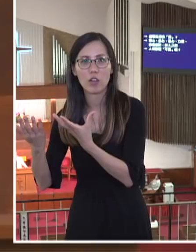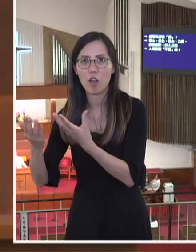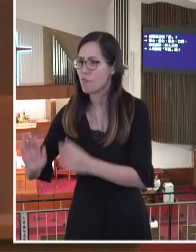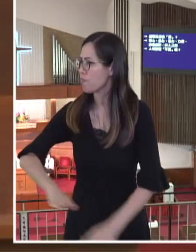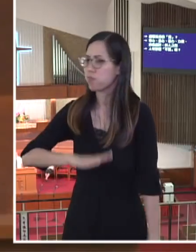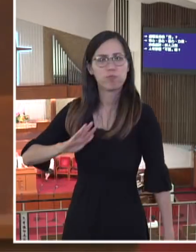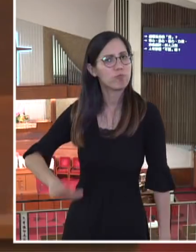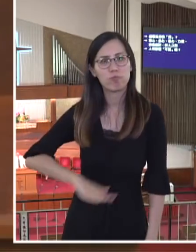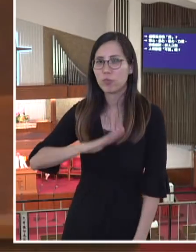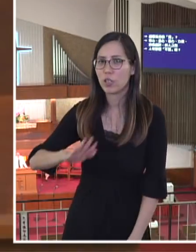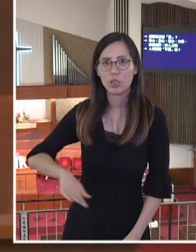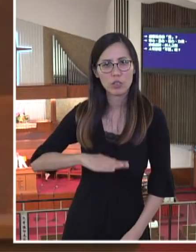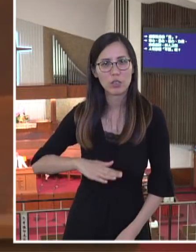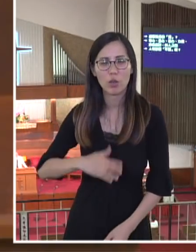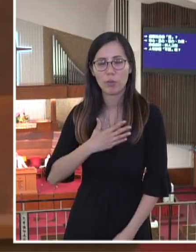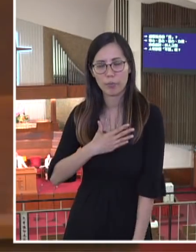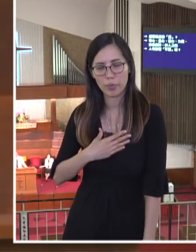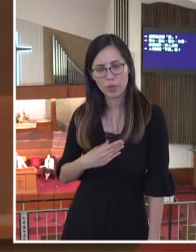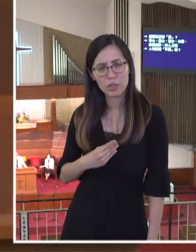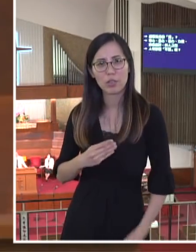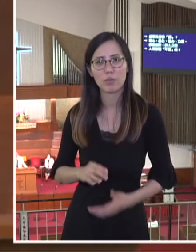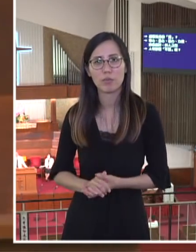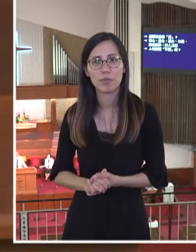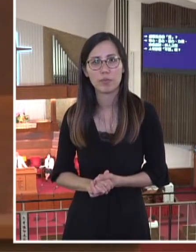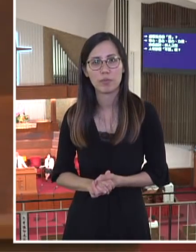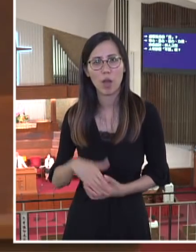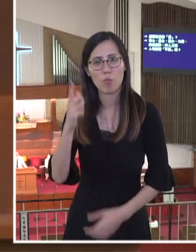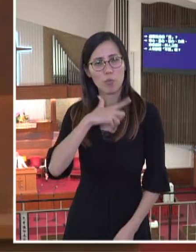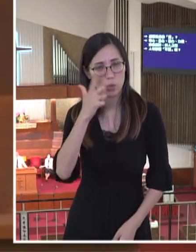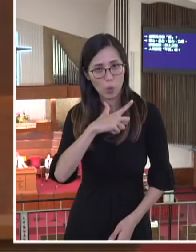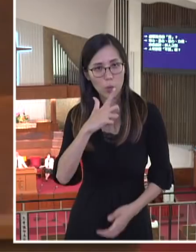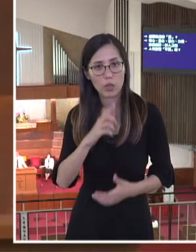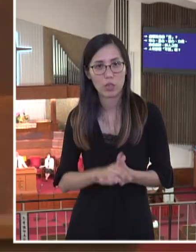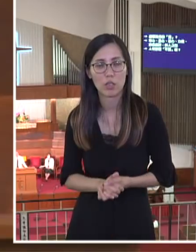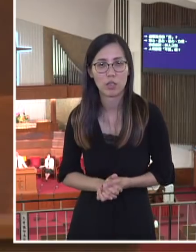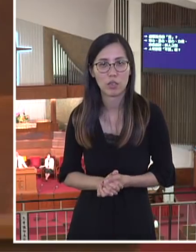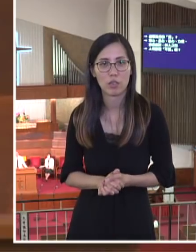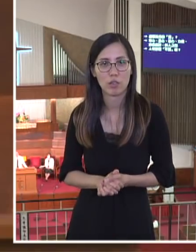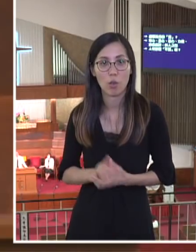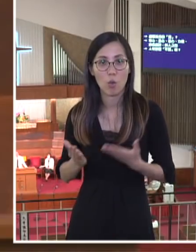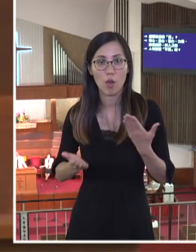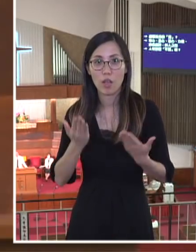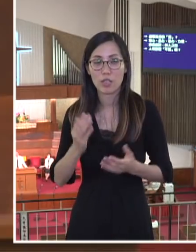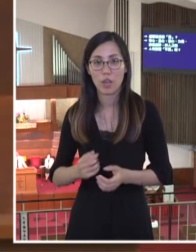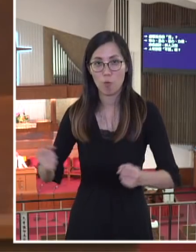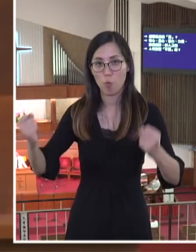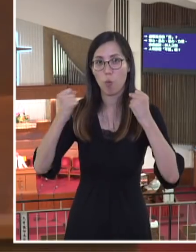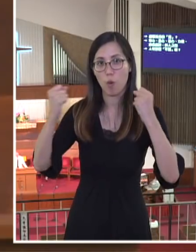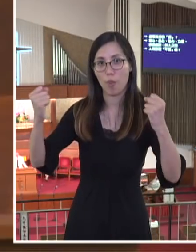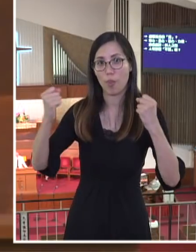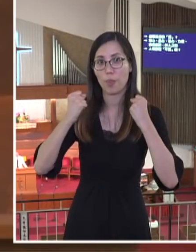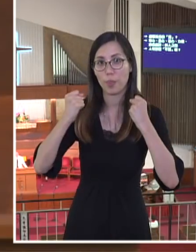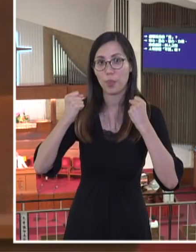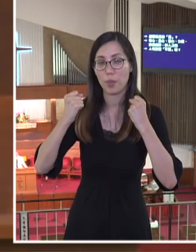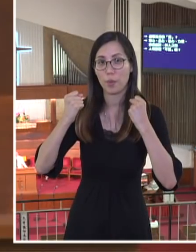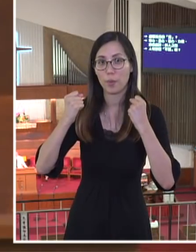的，很不开心的，即是因为有些运动员如果他刚刚今年就